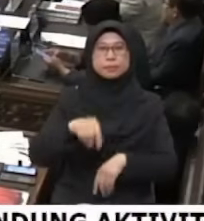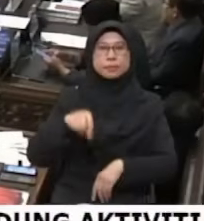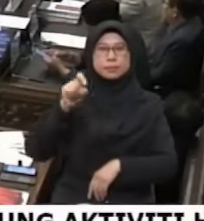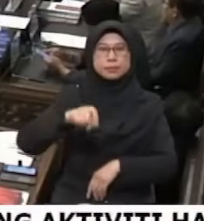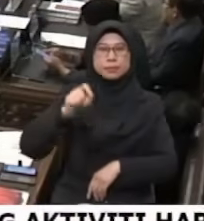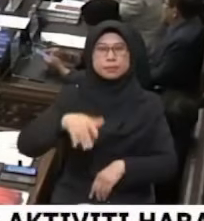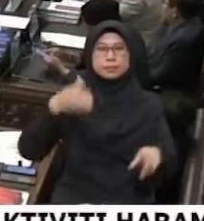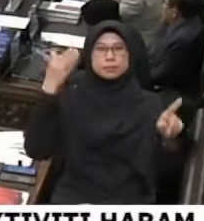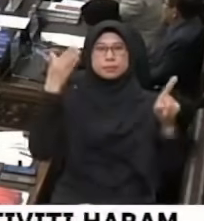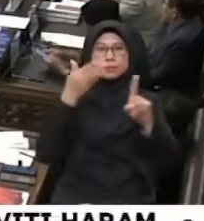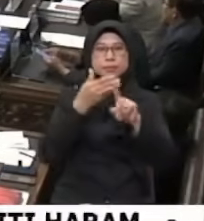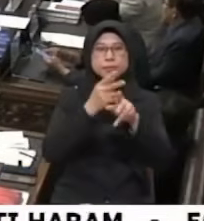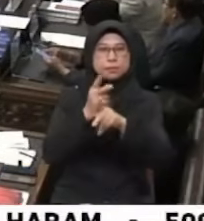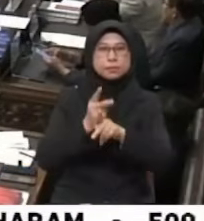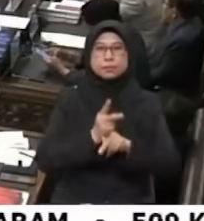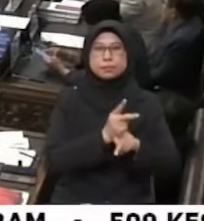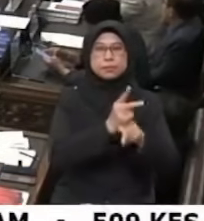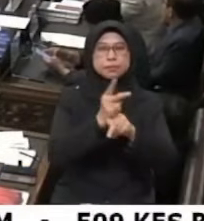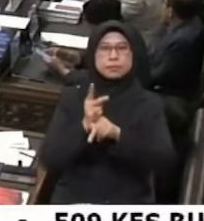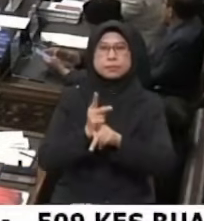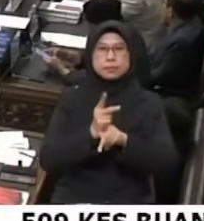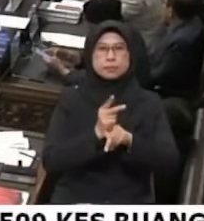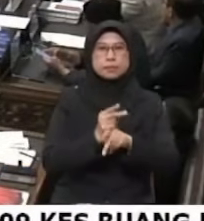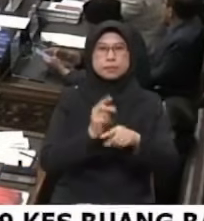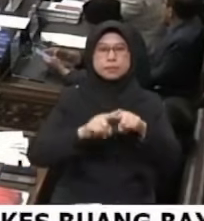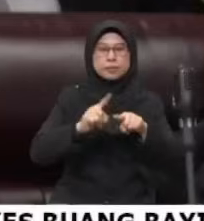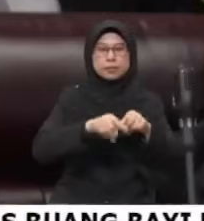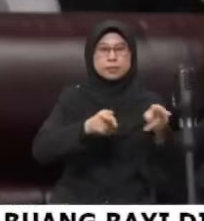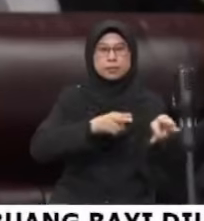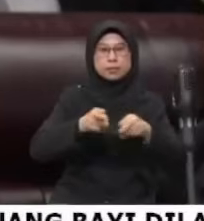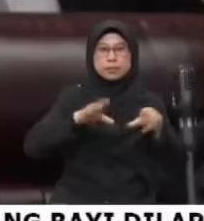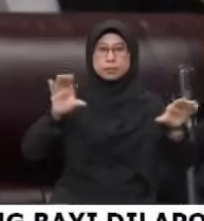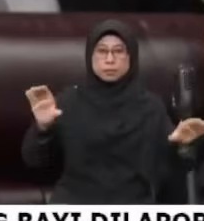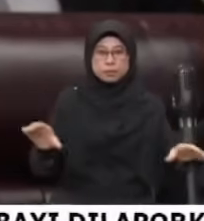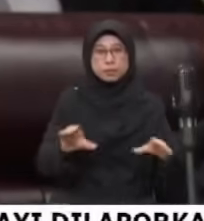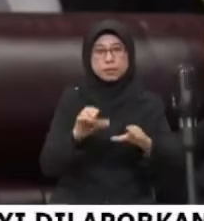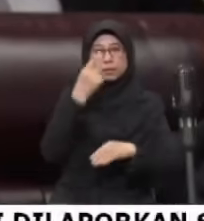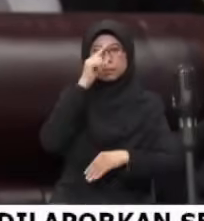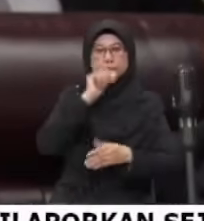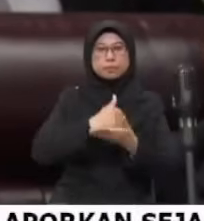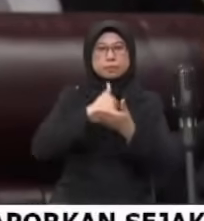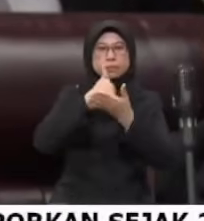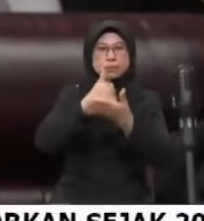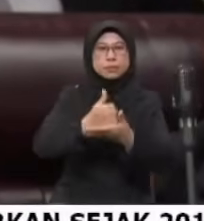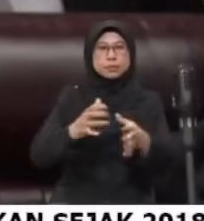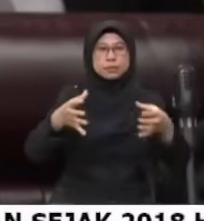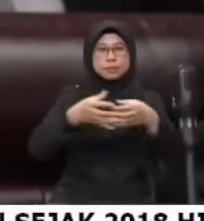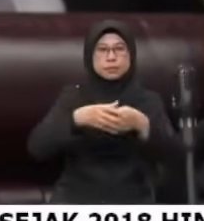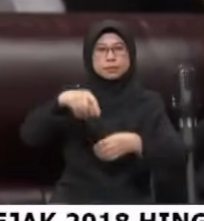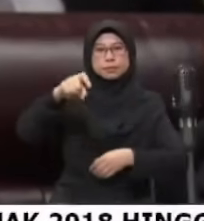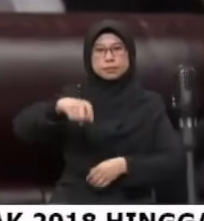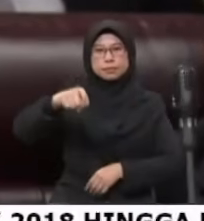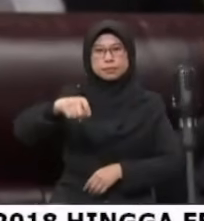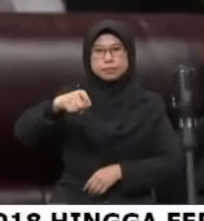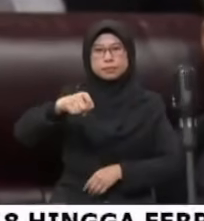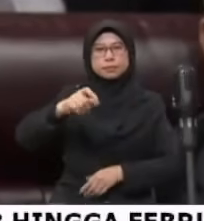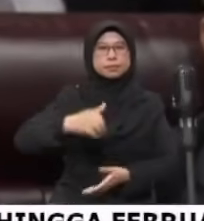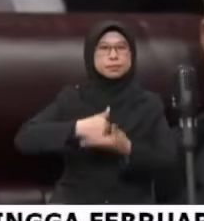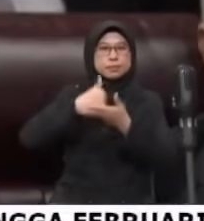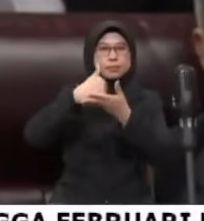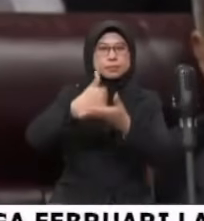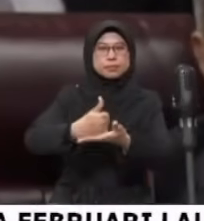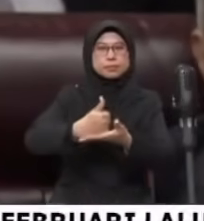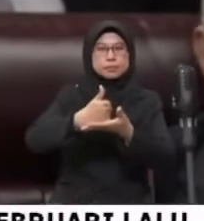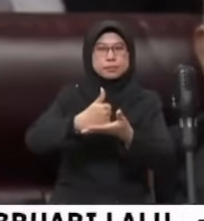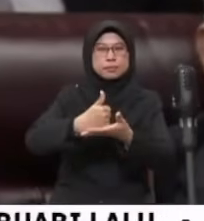kumpulan sasar terpelihara pagai inisia dilaksakukantu yang yang